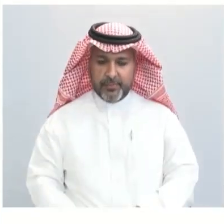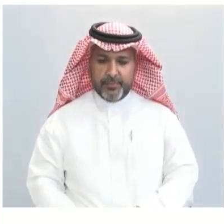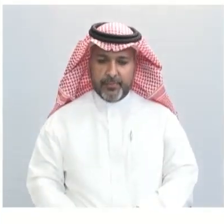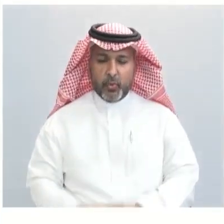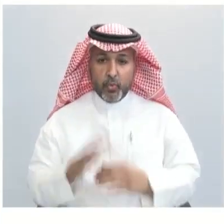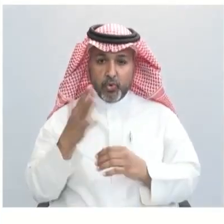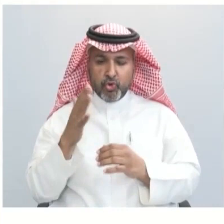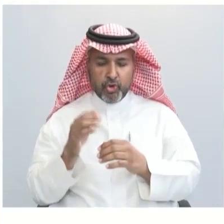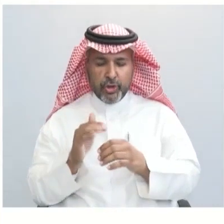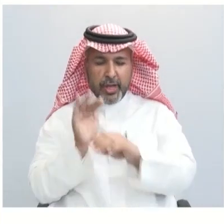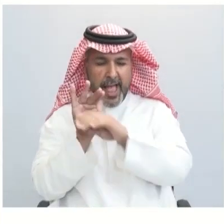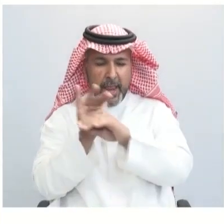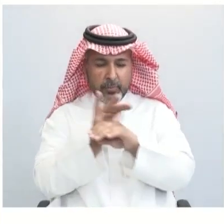الجديدة.